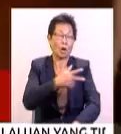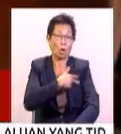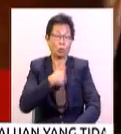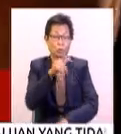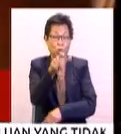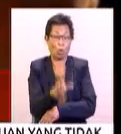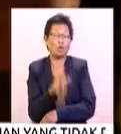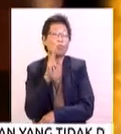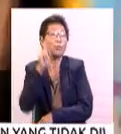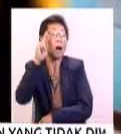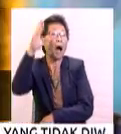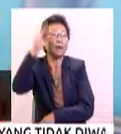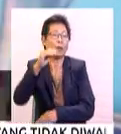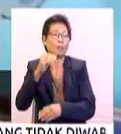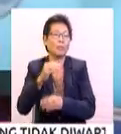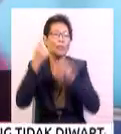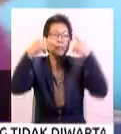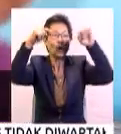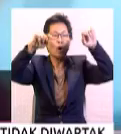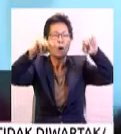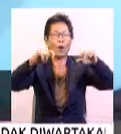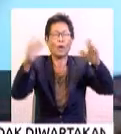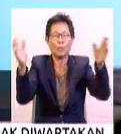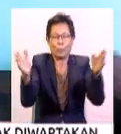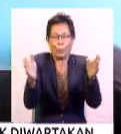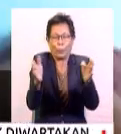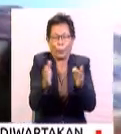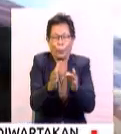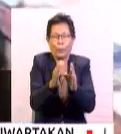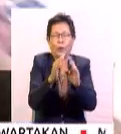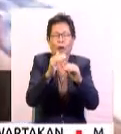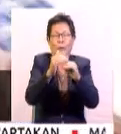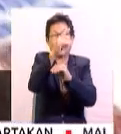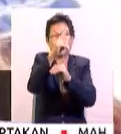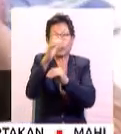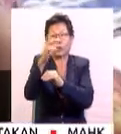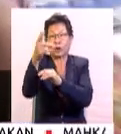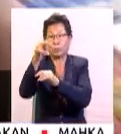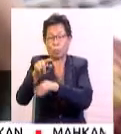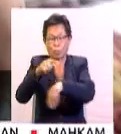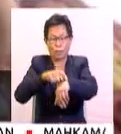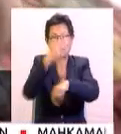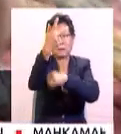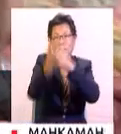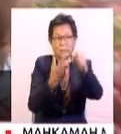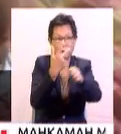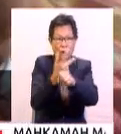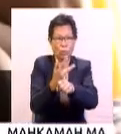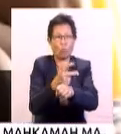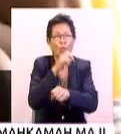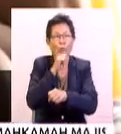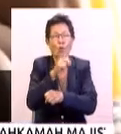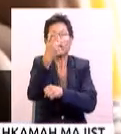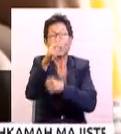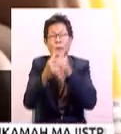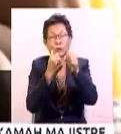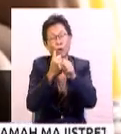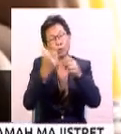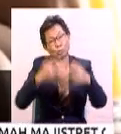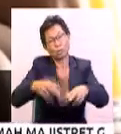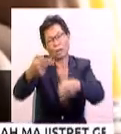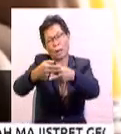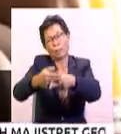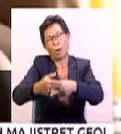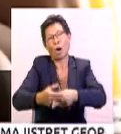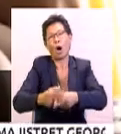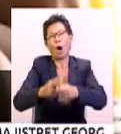Seorang remaja lelaki berjaya menurunkan berat badannya lebih 100 kilogram dalam masa 3 tahun. Berusia 13 tahun, pernah digelar